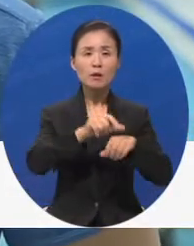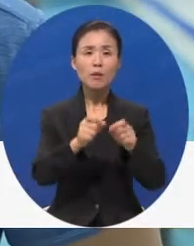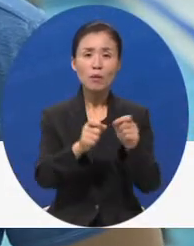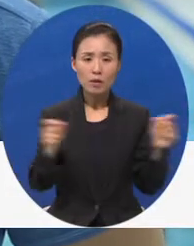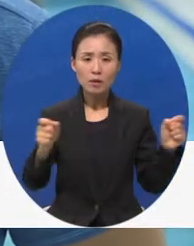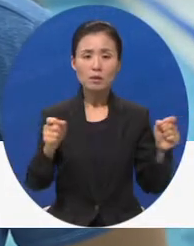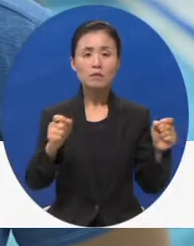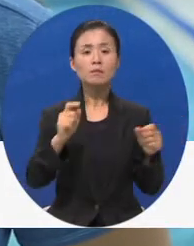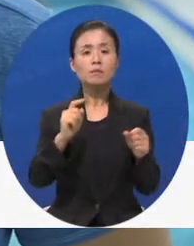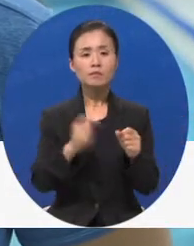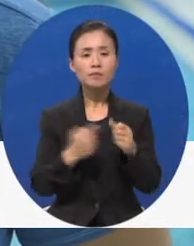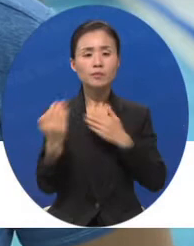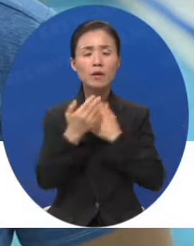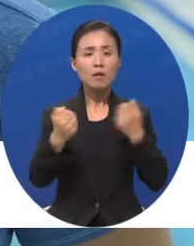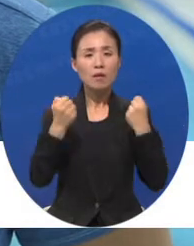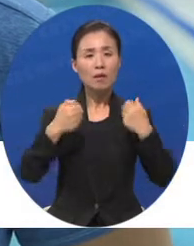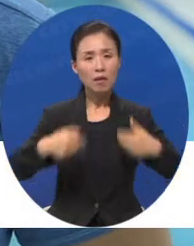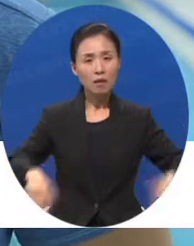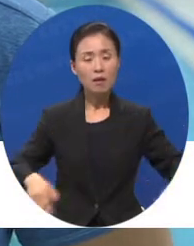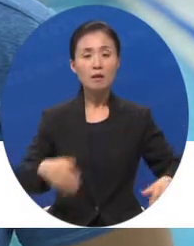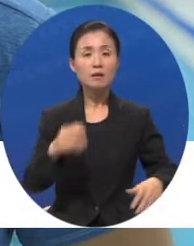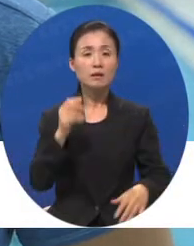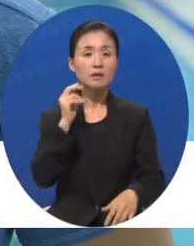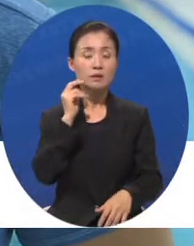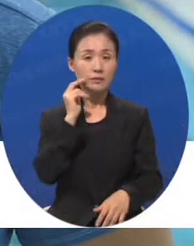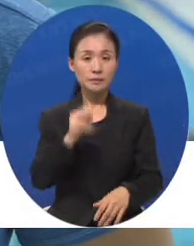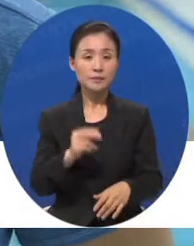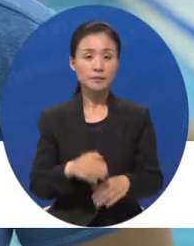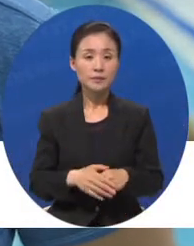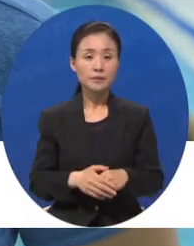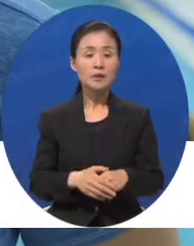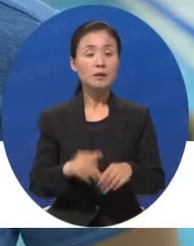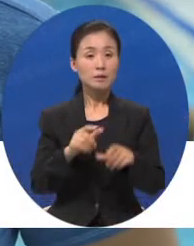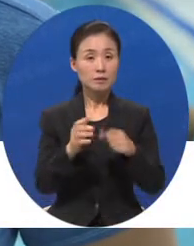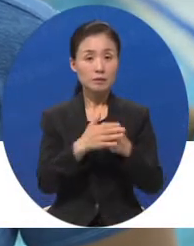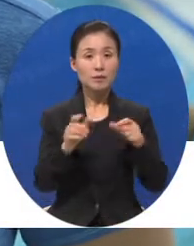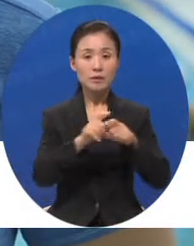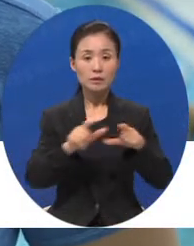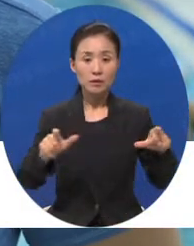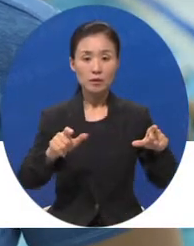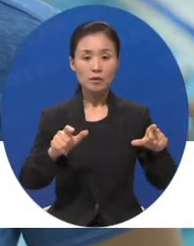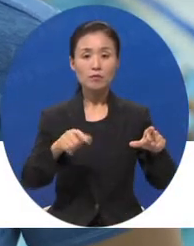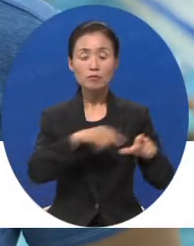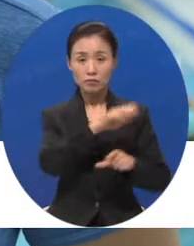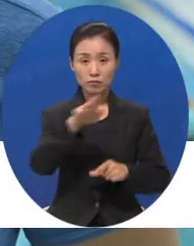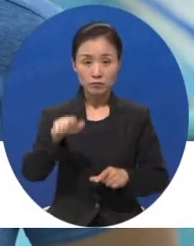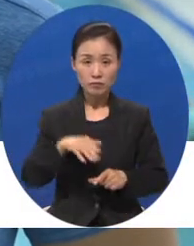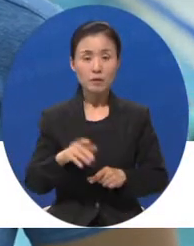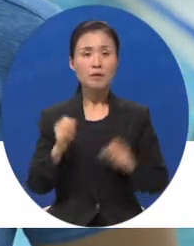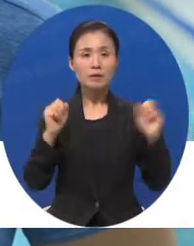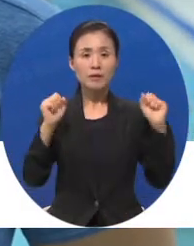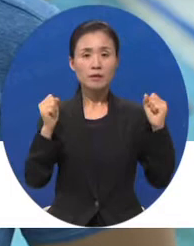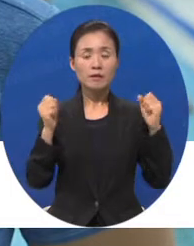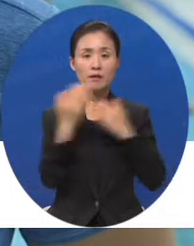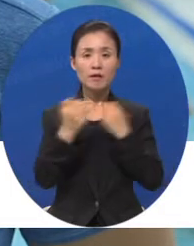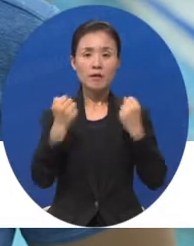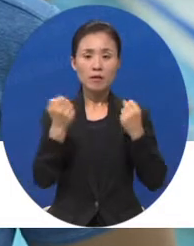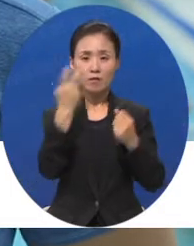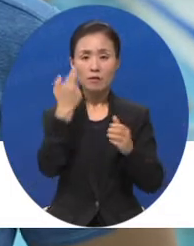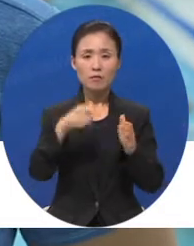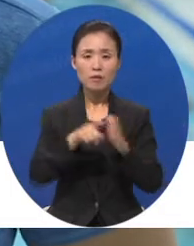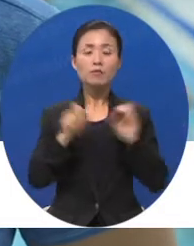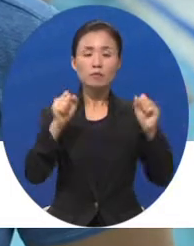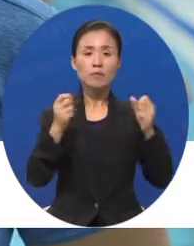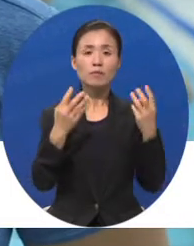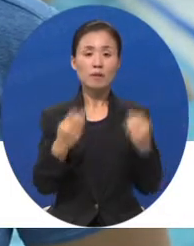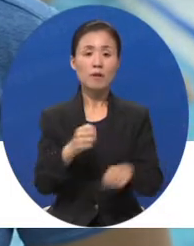체력적으로 저하가 많이 일어납니다. 그래서 평상시에 저희 선생님들도 체력적 관리를 위해서 운동을 많이 하는 편이죠.